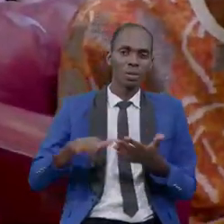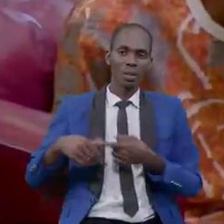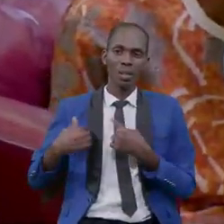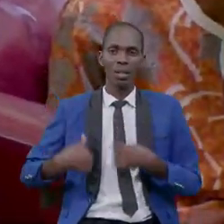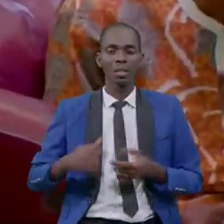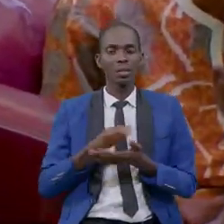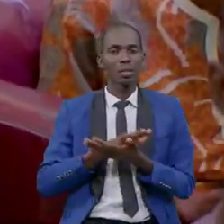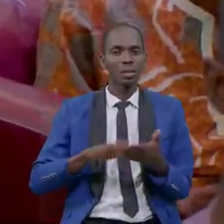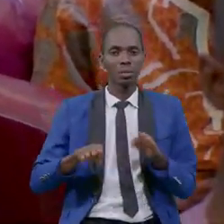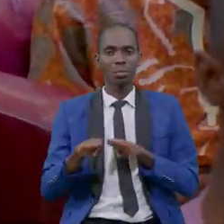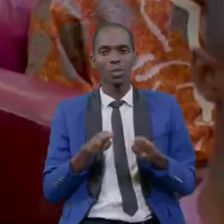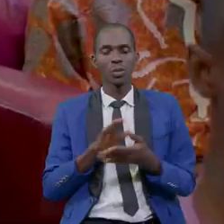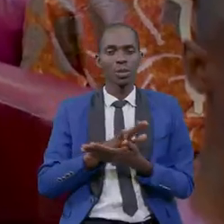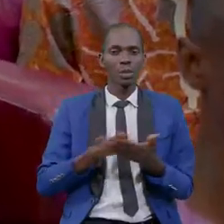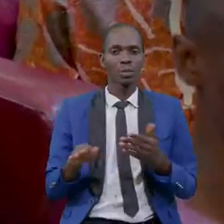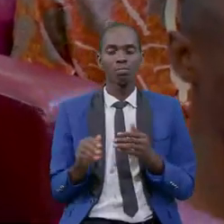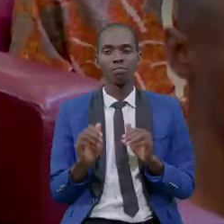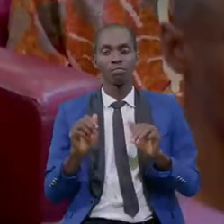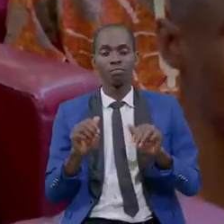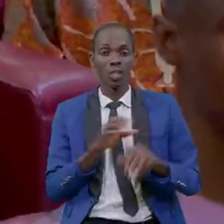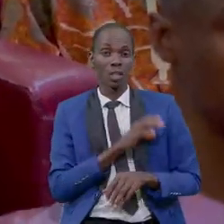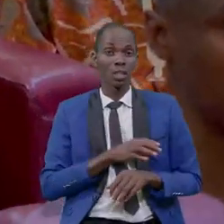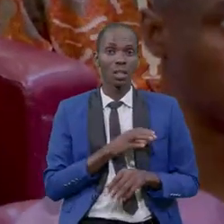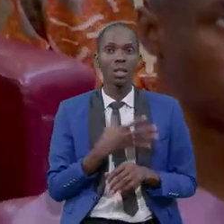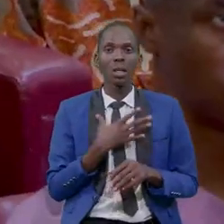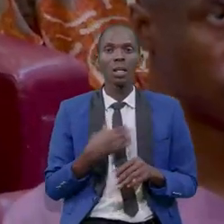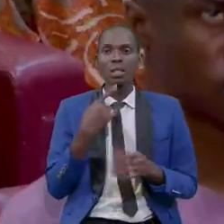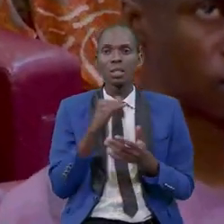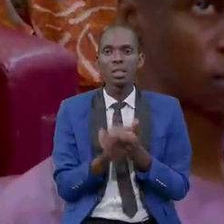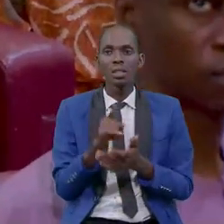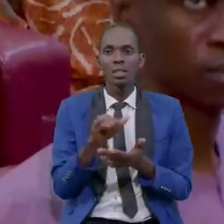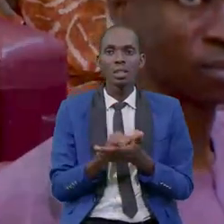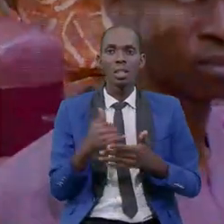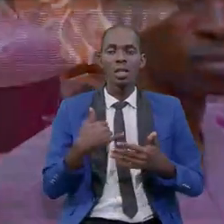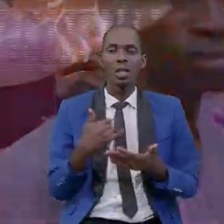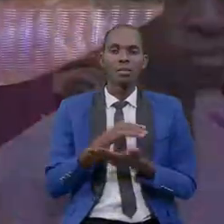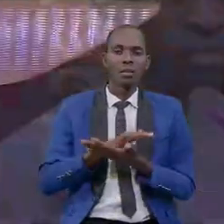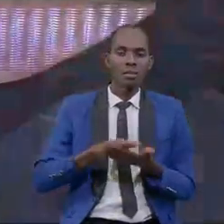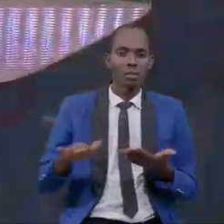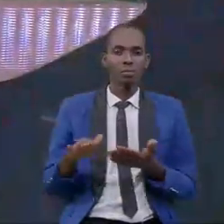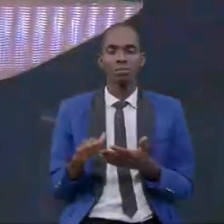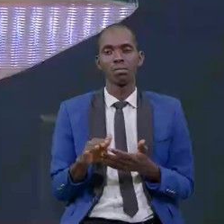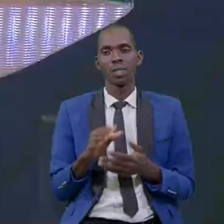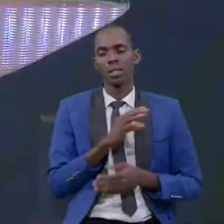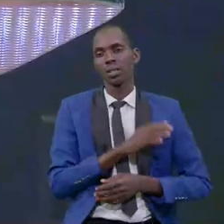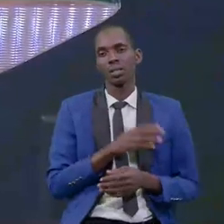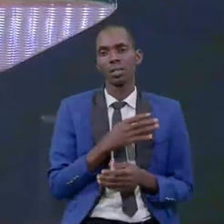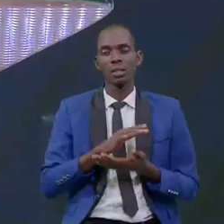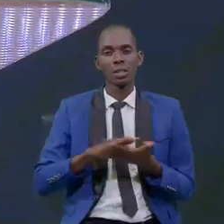pur, la manière pure. Celui qui a les mains innocentes et le cœur pur,